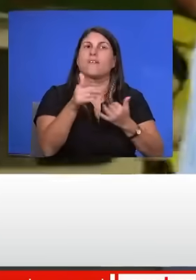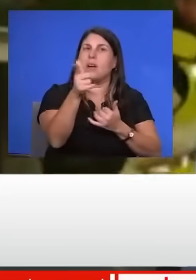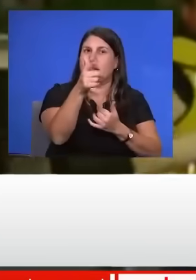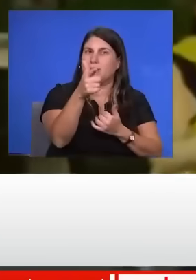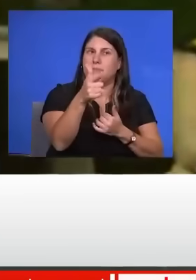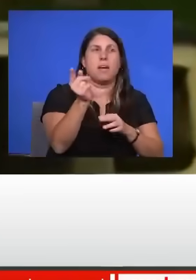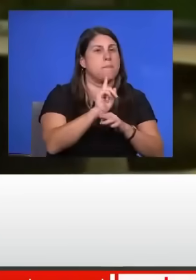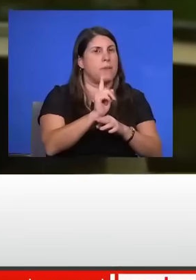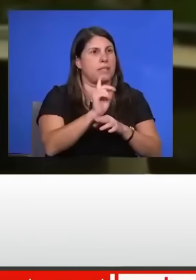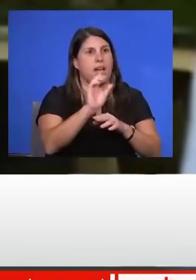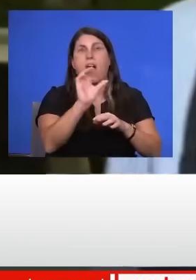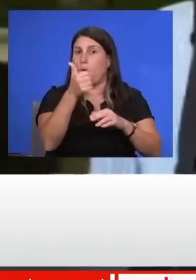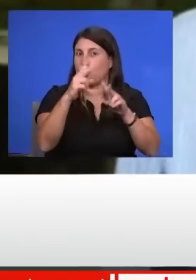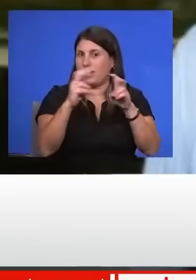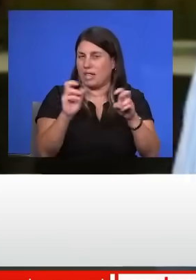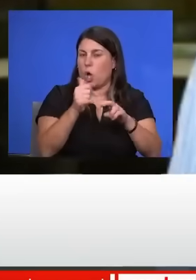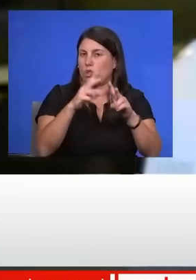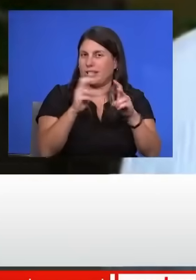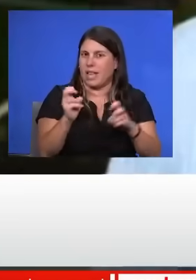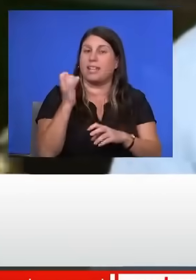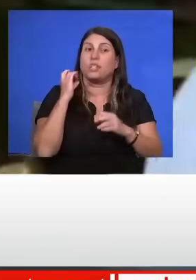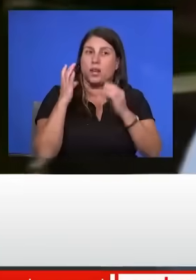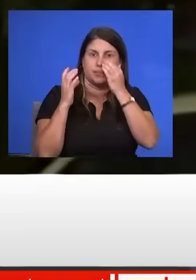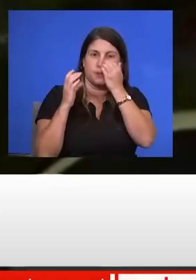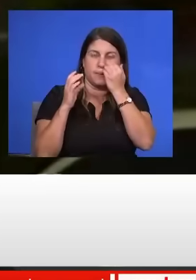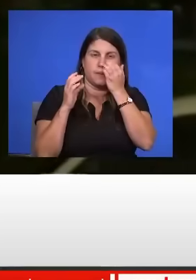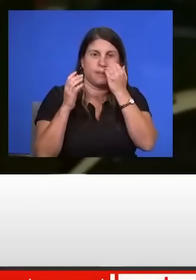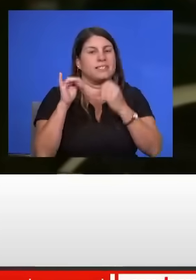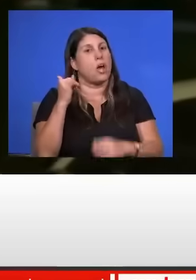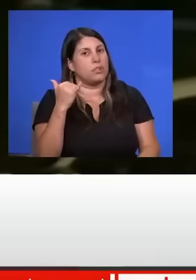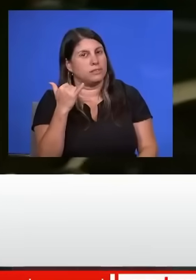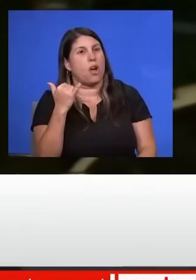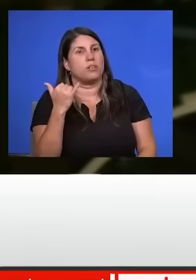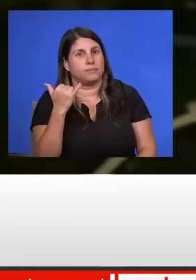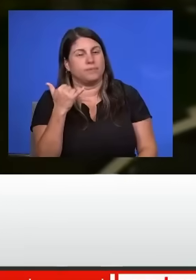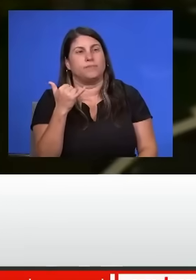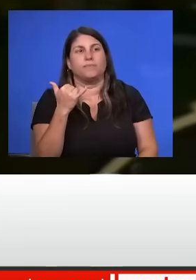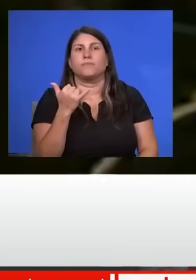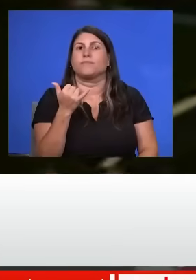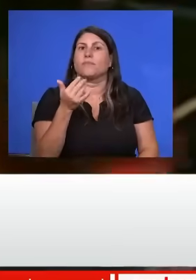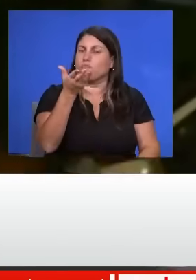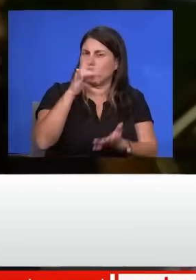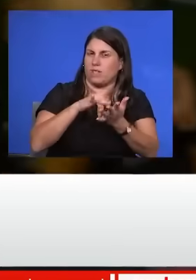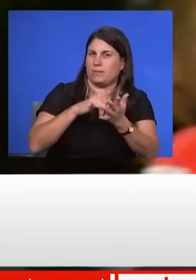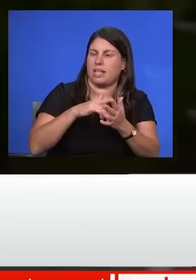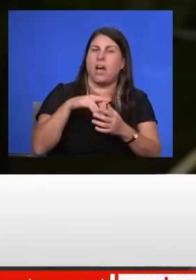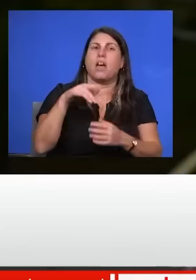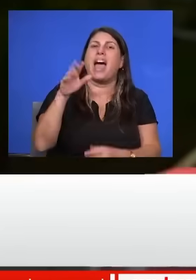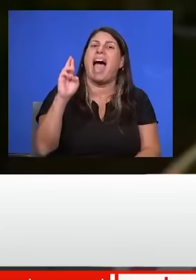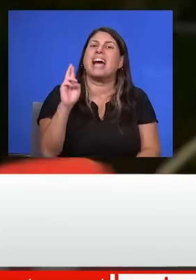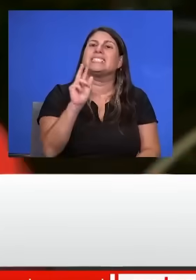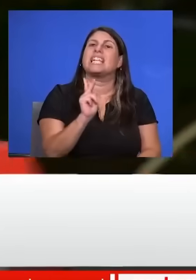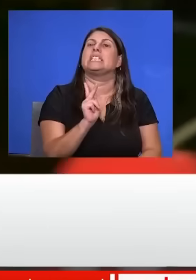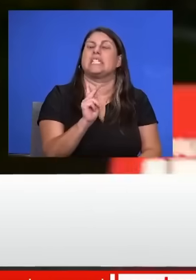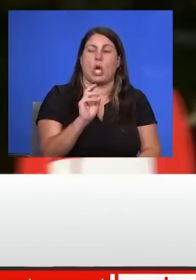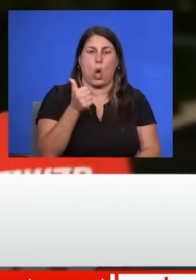ראש עיריית ראשון לציון. נכון, נכון. כאן לידי נמצא רז קינסליך, ראש עיריית ראשון לציון. אדוני